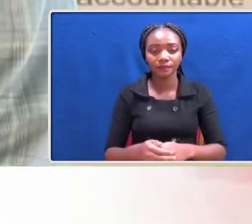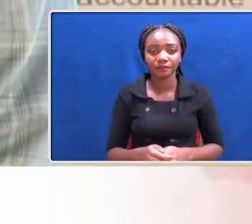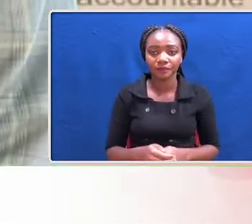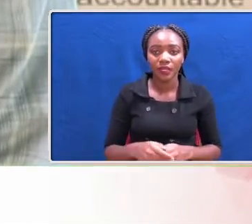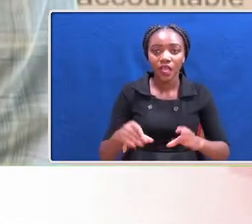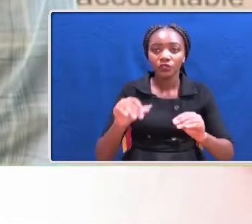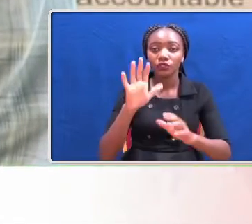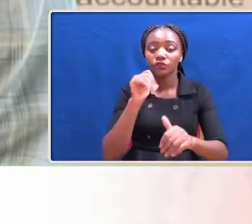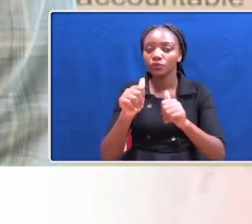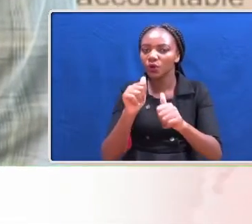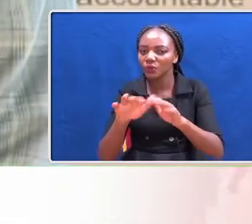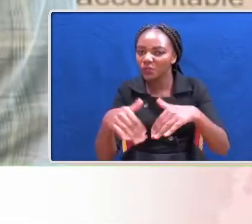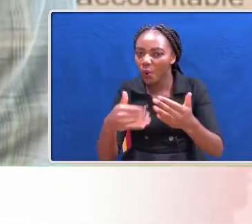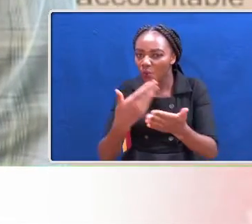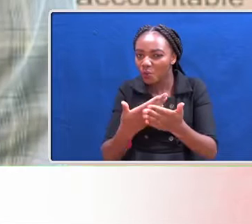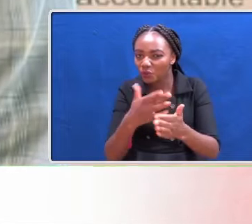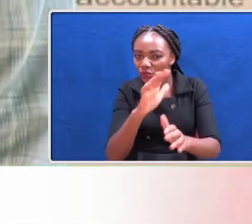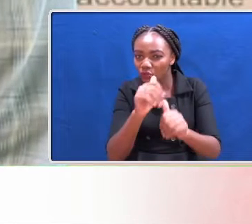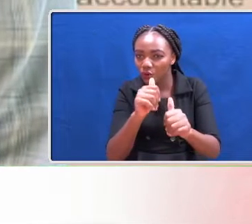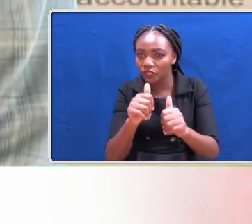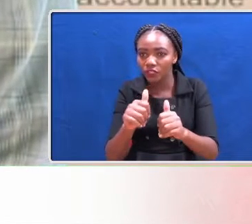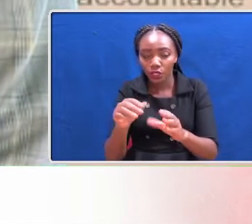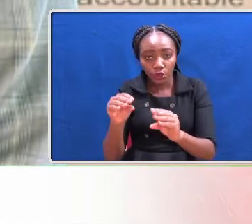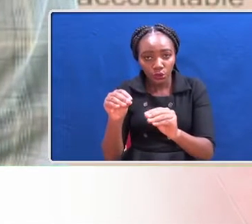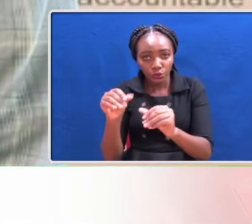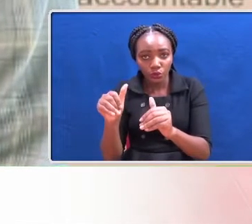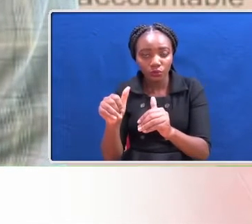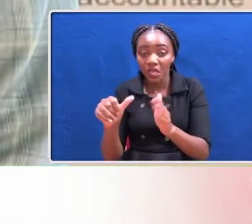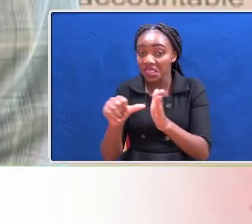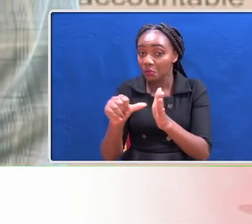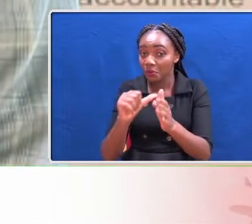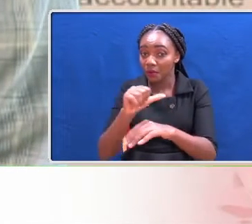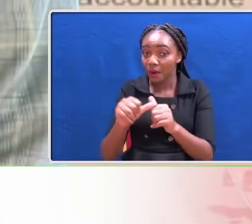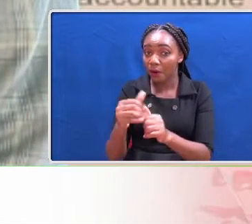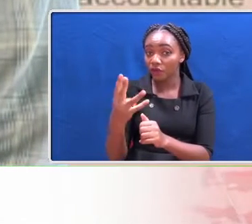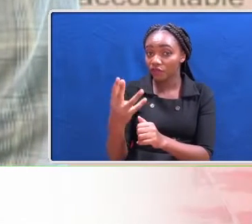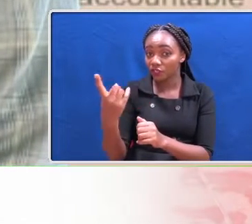solution or proposal to resolve the dilemma of the 41 judges?